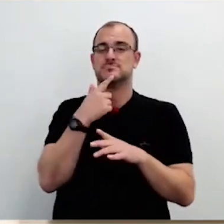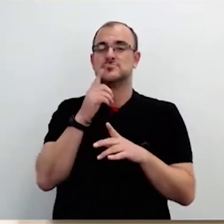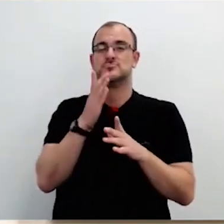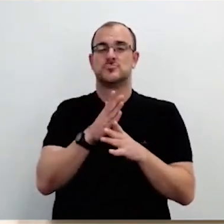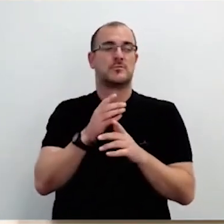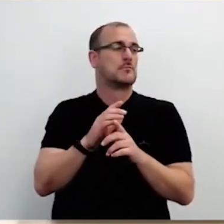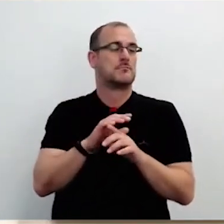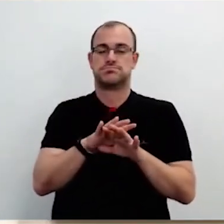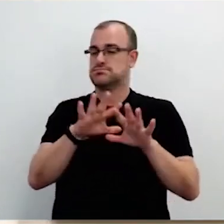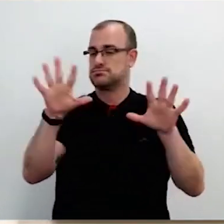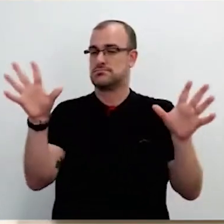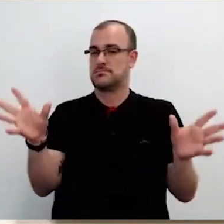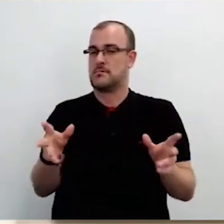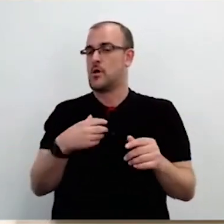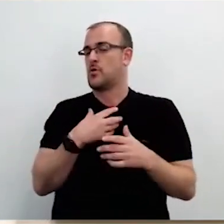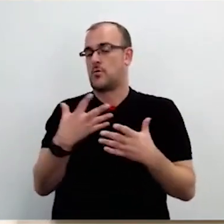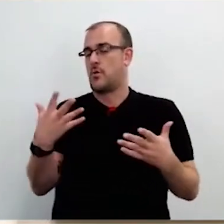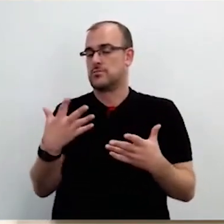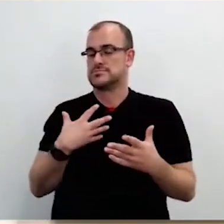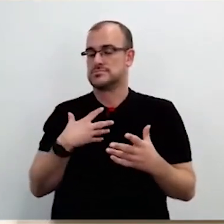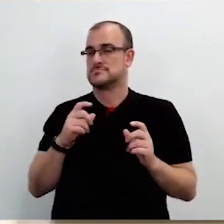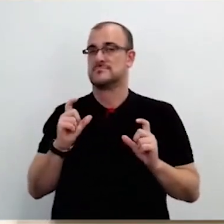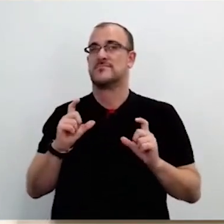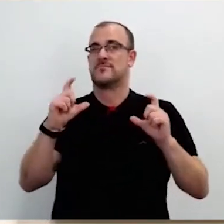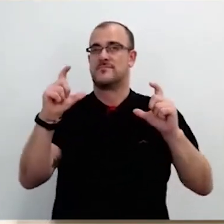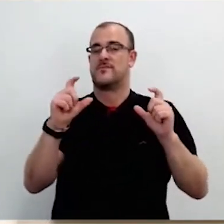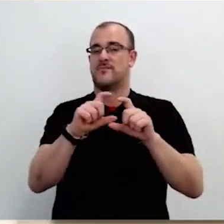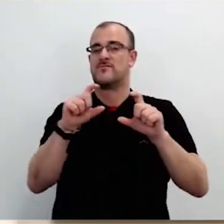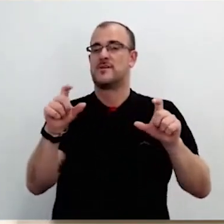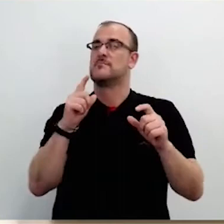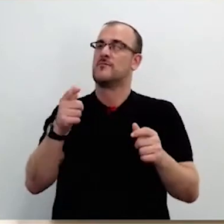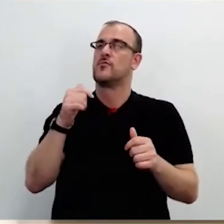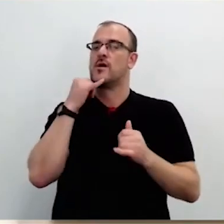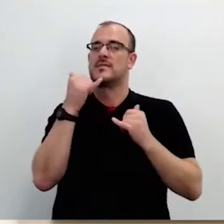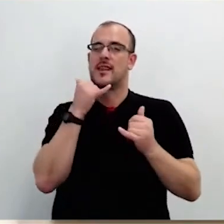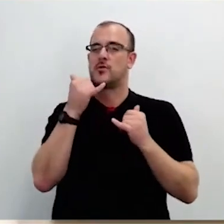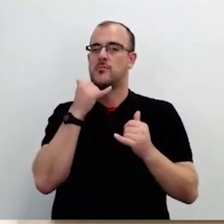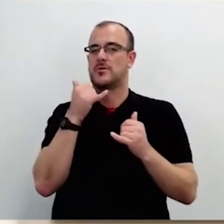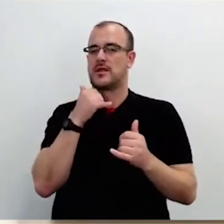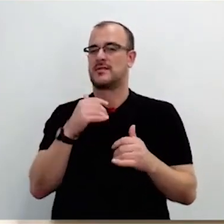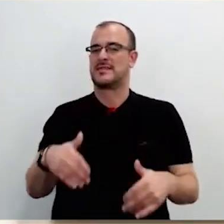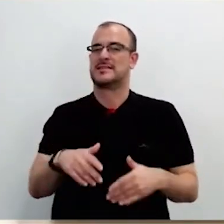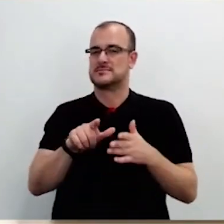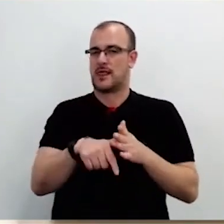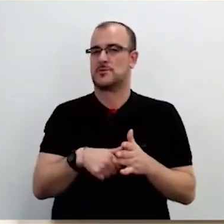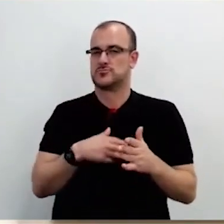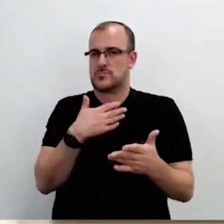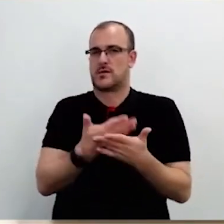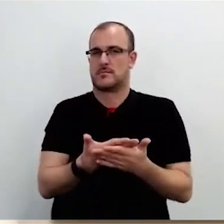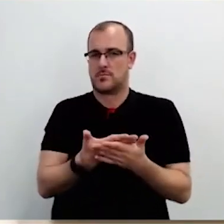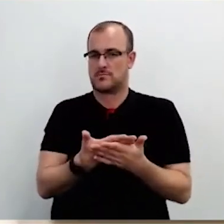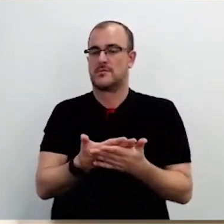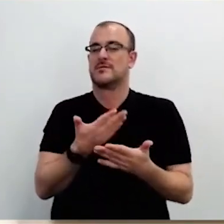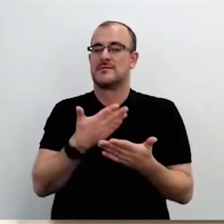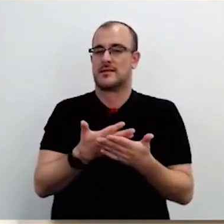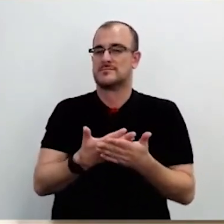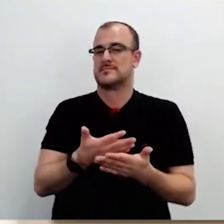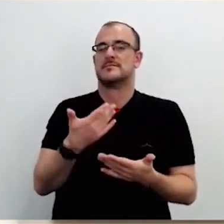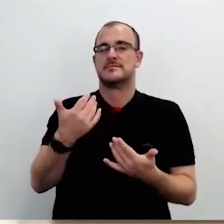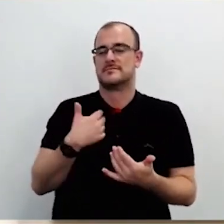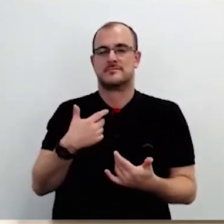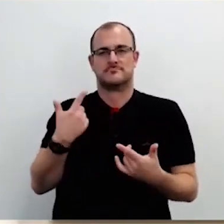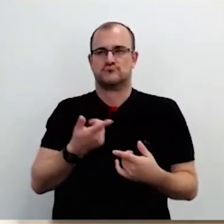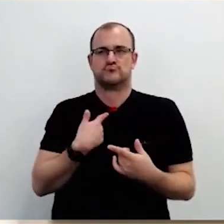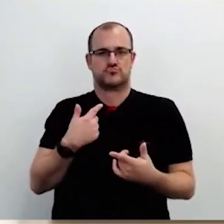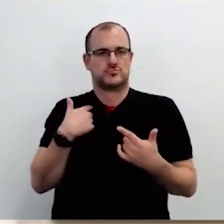transatlantische Unternehmung, die Telekommunikationsdienstleistungen anbietet. Und da ist es natürlich zwangsläufig, dass